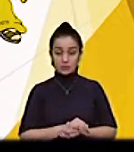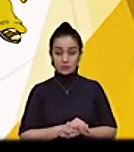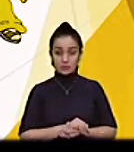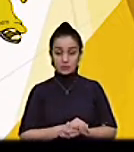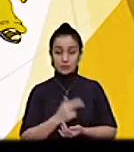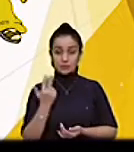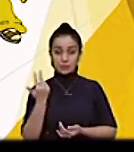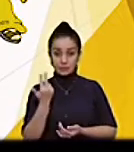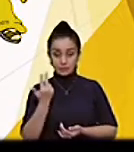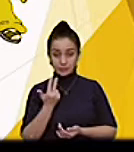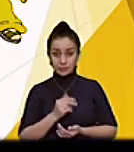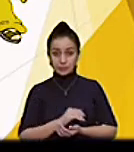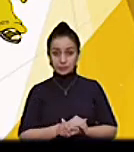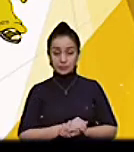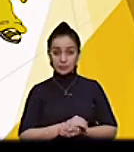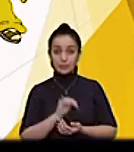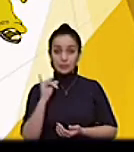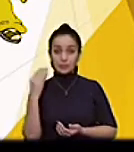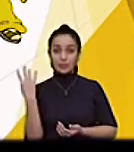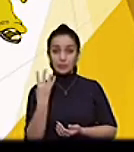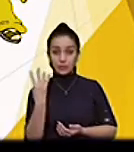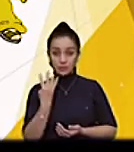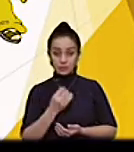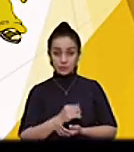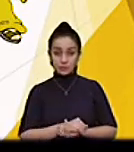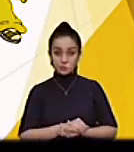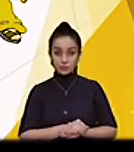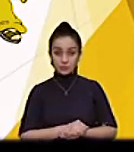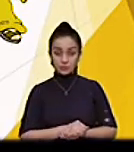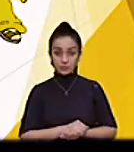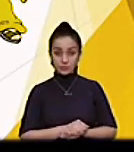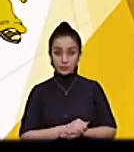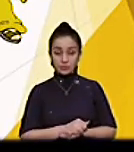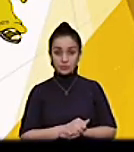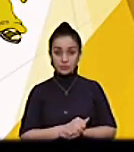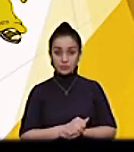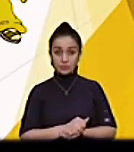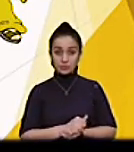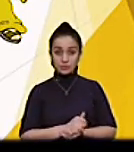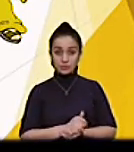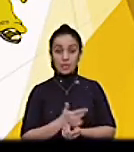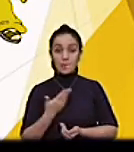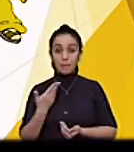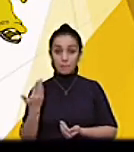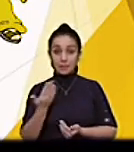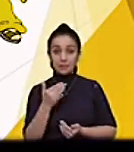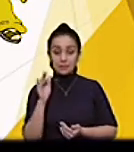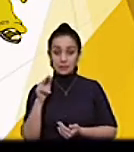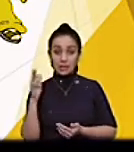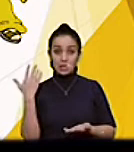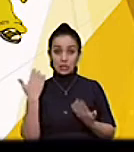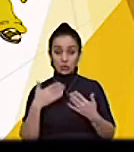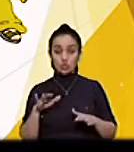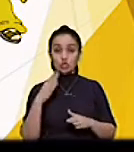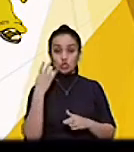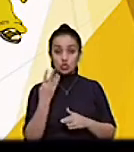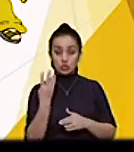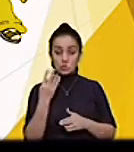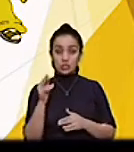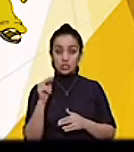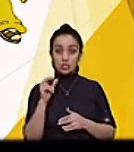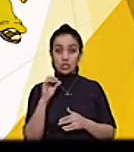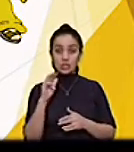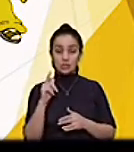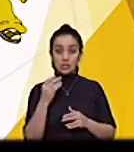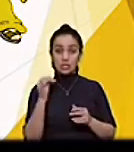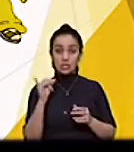третью часть и четвертую часть. Ребята, мы закрасили